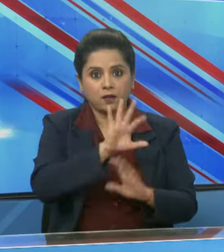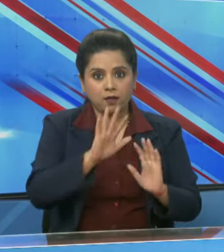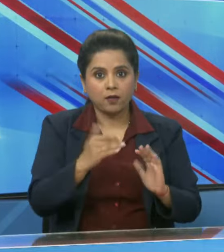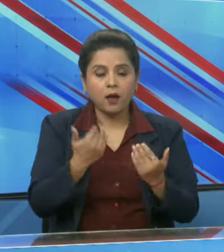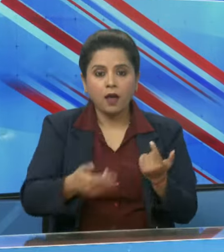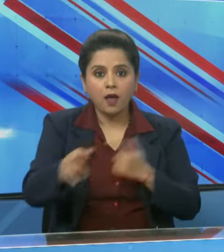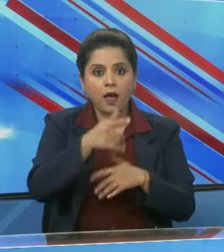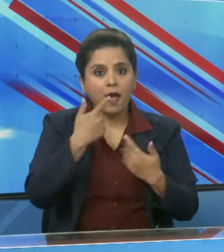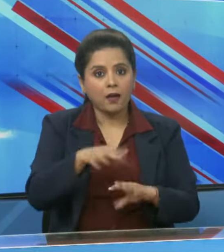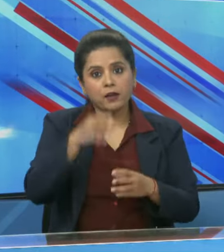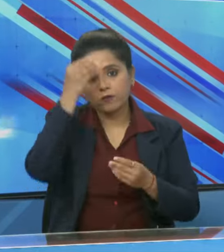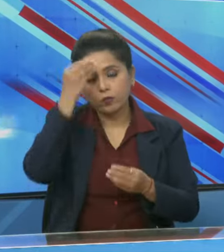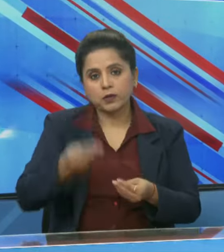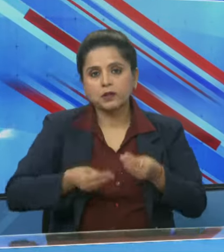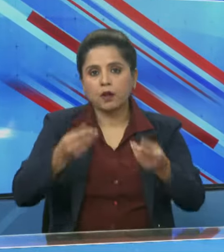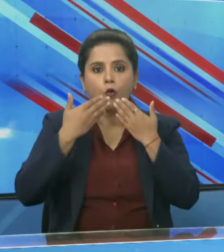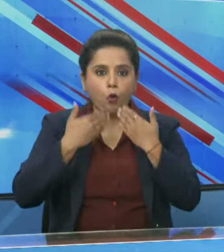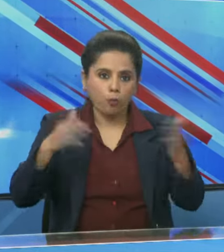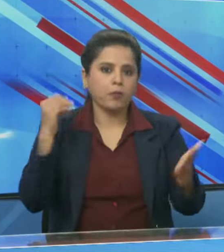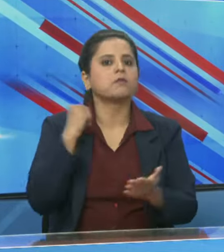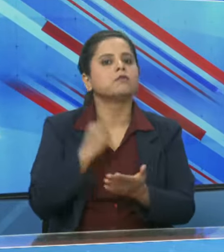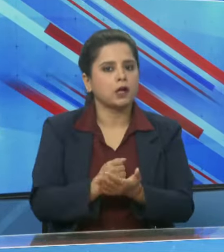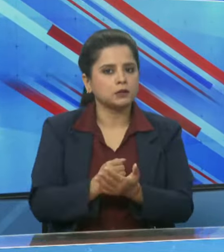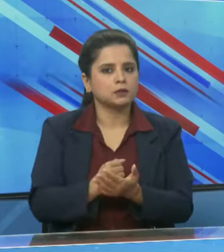ये जानकारी सार्वजनिक करनी होती है।